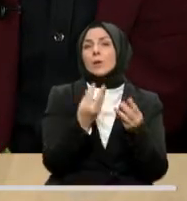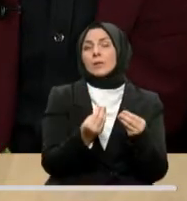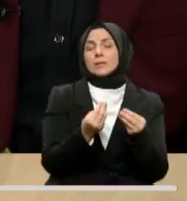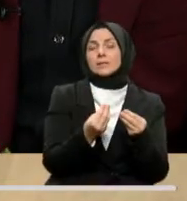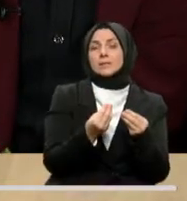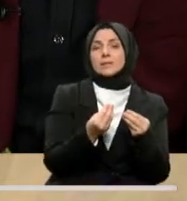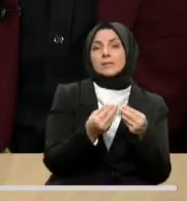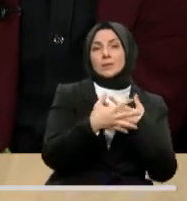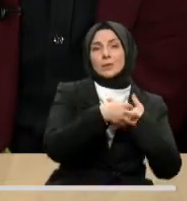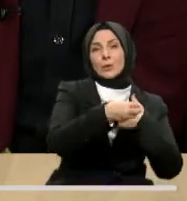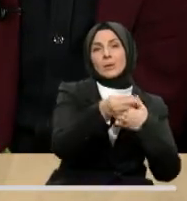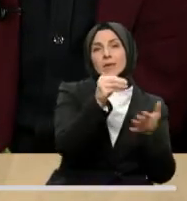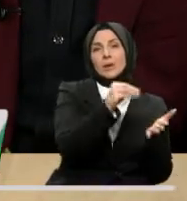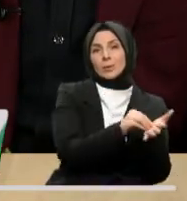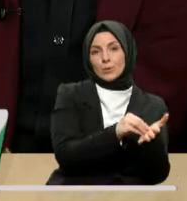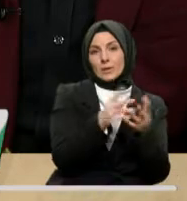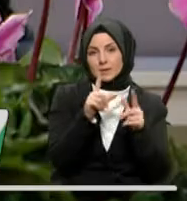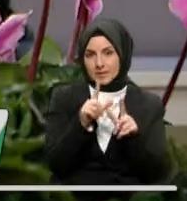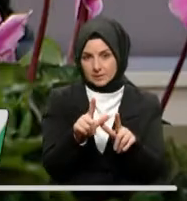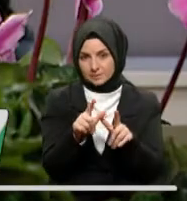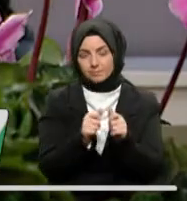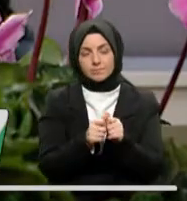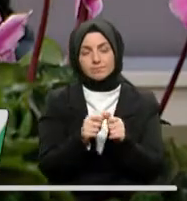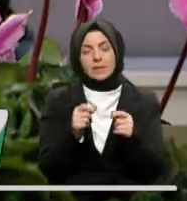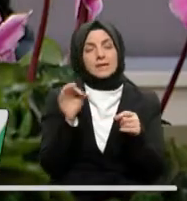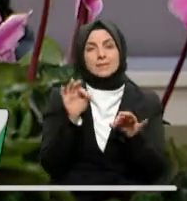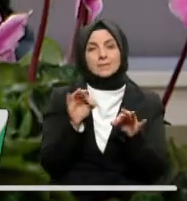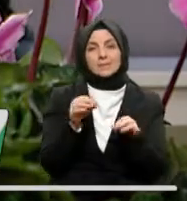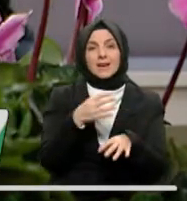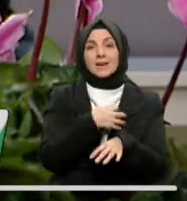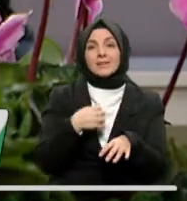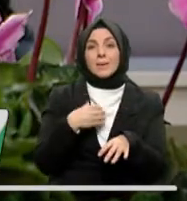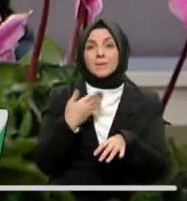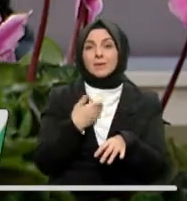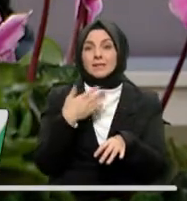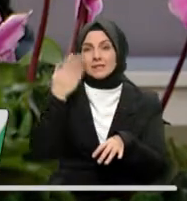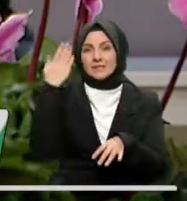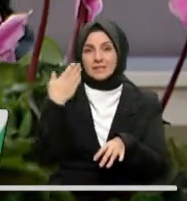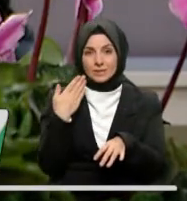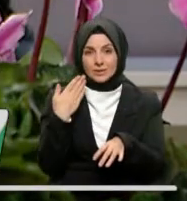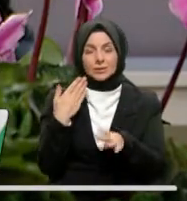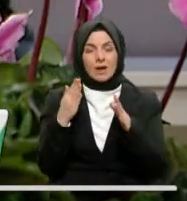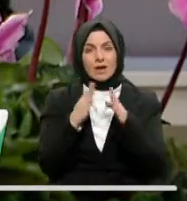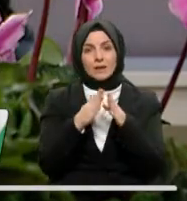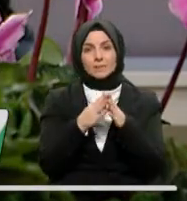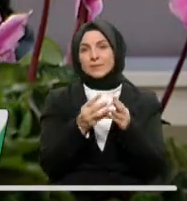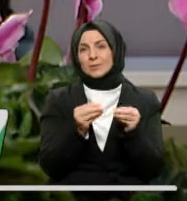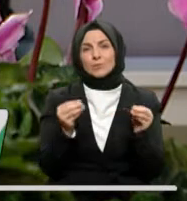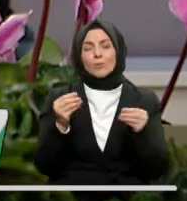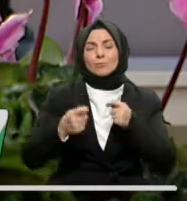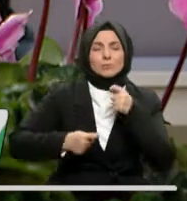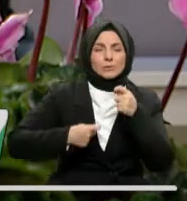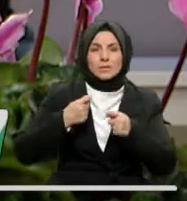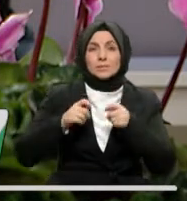orkide var oraya geleceğim çünkü bizim de annemin beni izliyorsa çay yapacaklarımız dakika elinizde çokça uğraş verdiğimiz ama